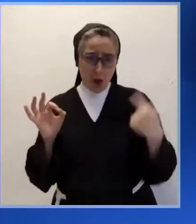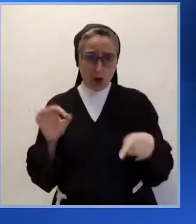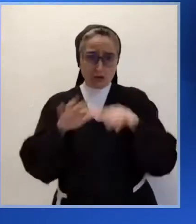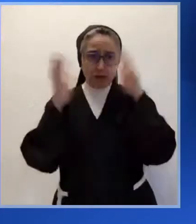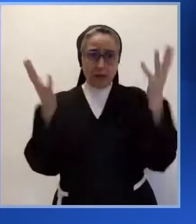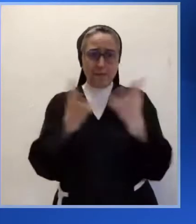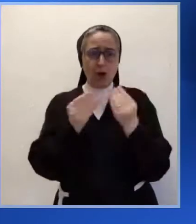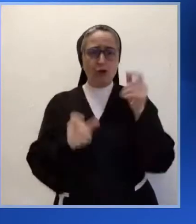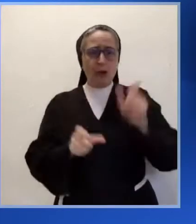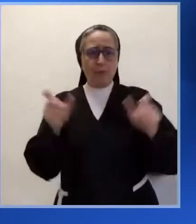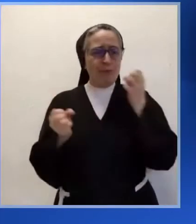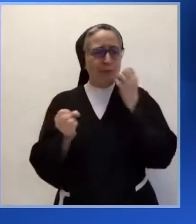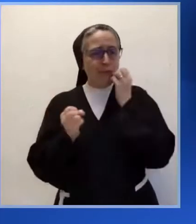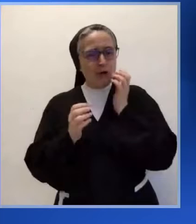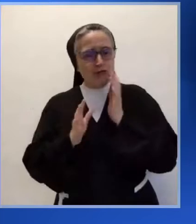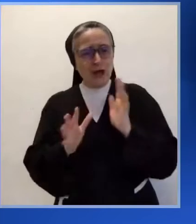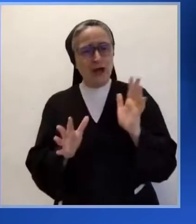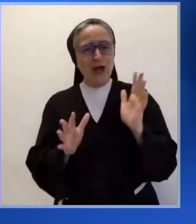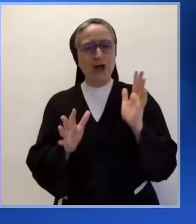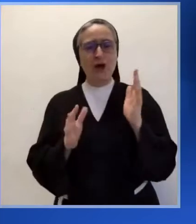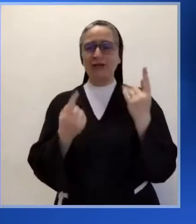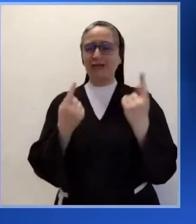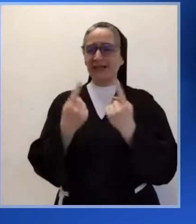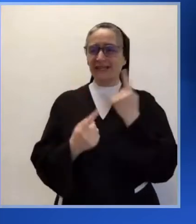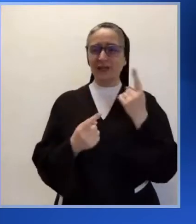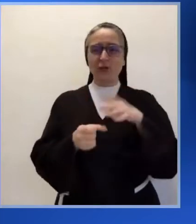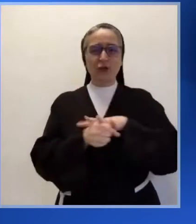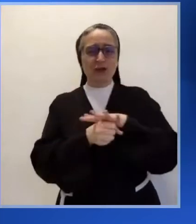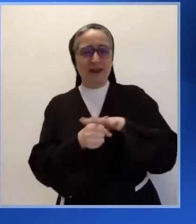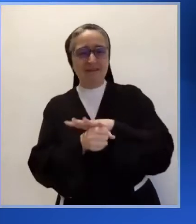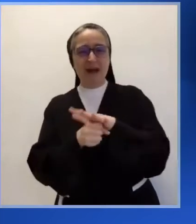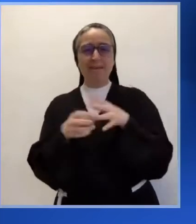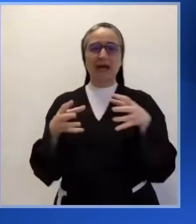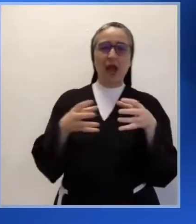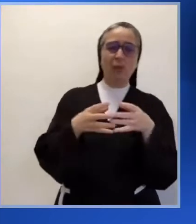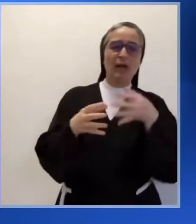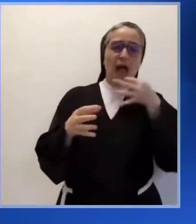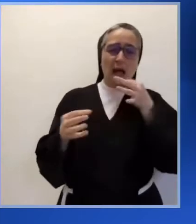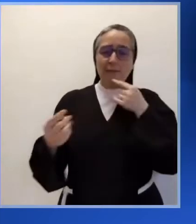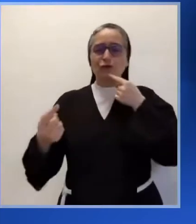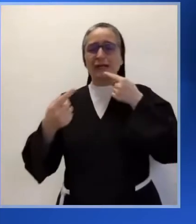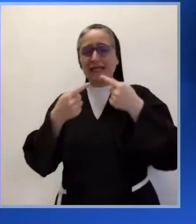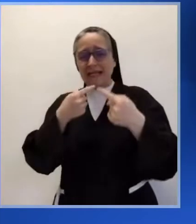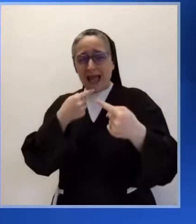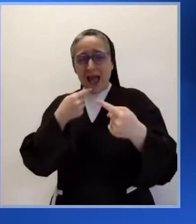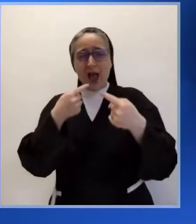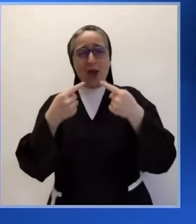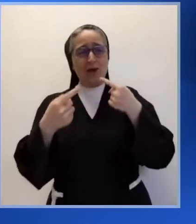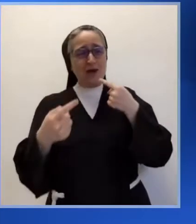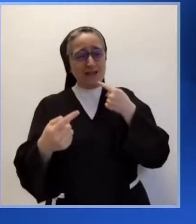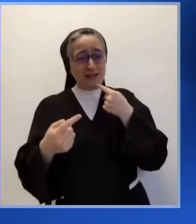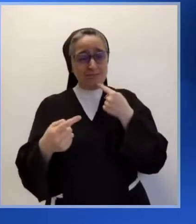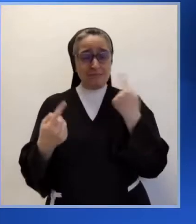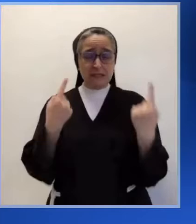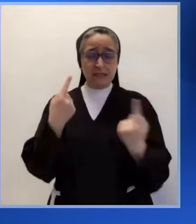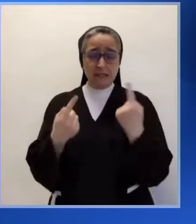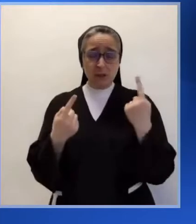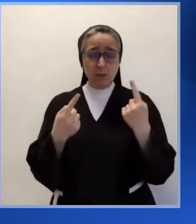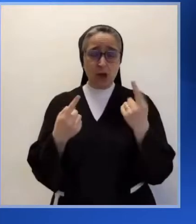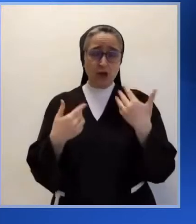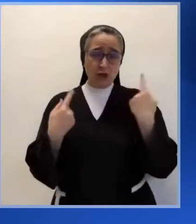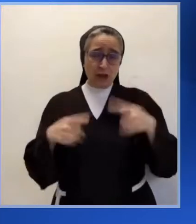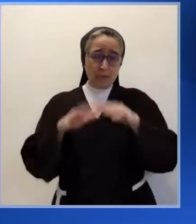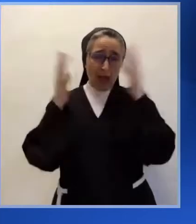generose che hanno tenuto unite famiglie e comunità? In questo tempo di pandemia ce